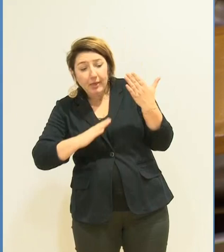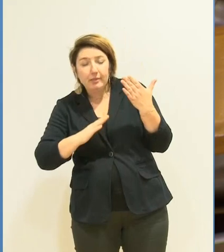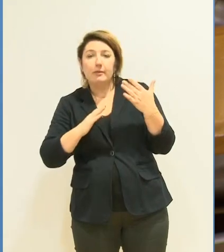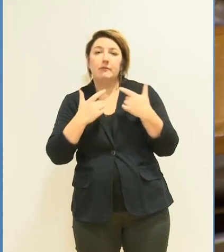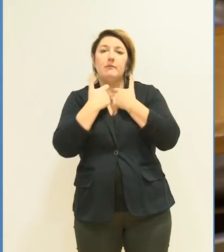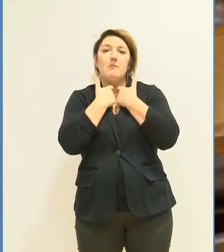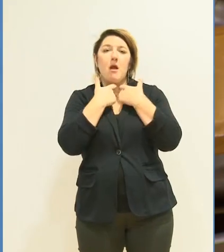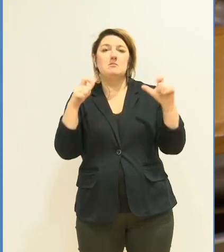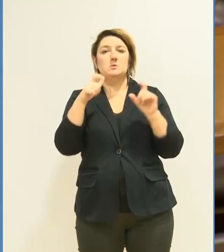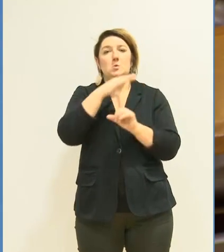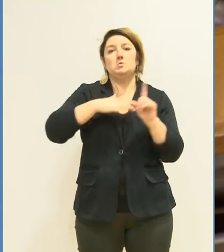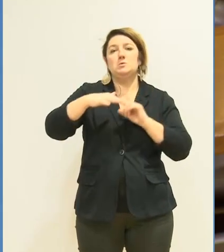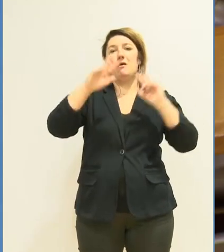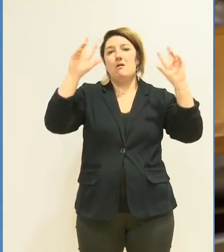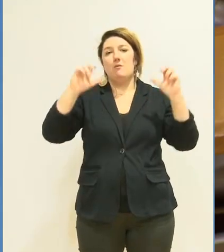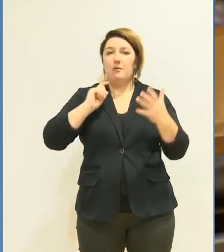spéculation